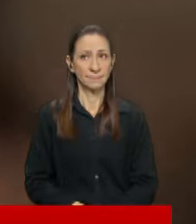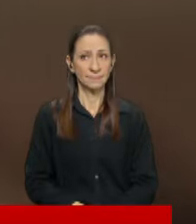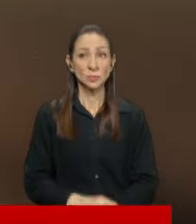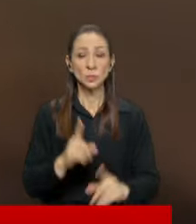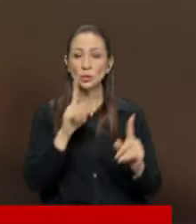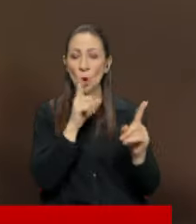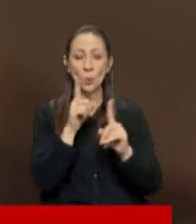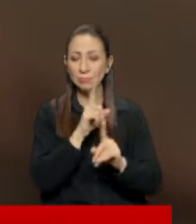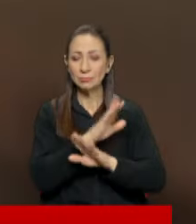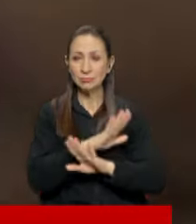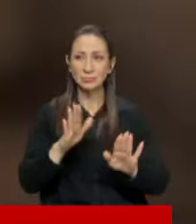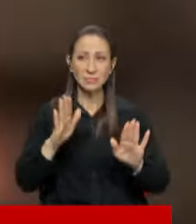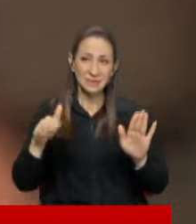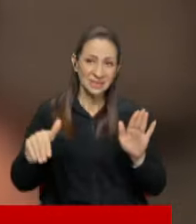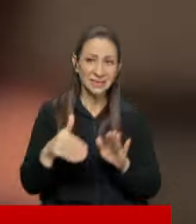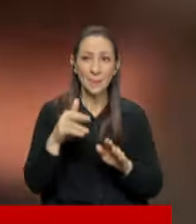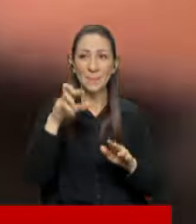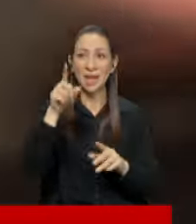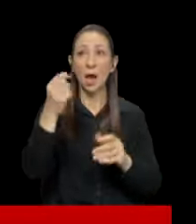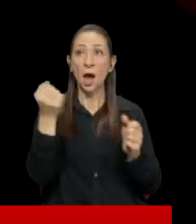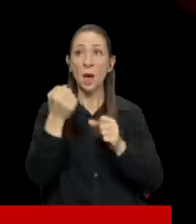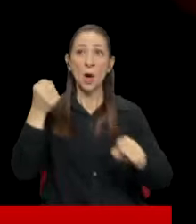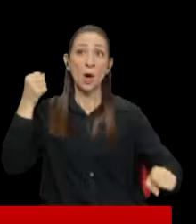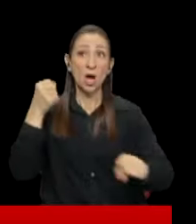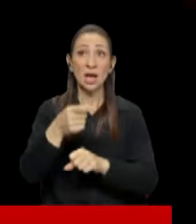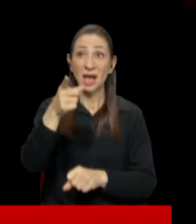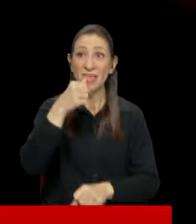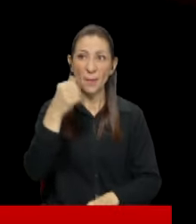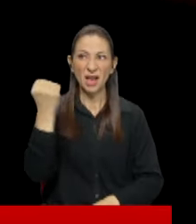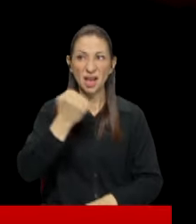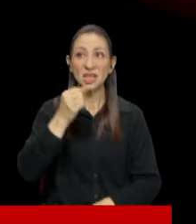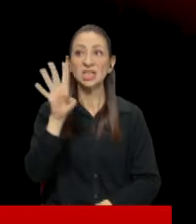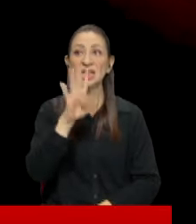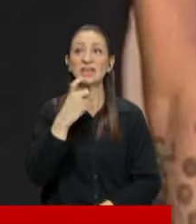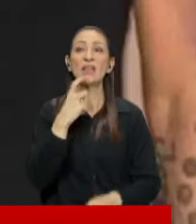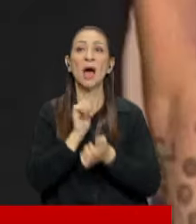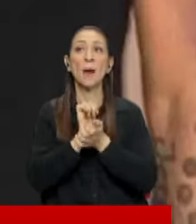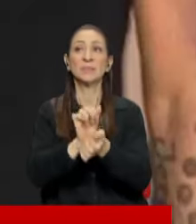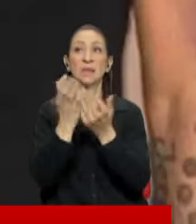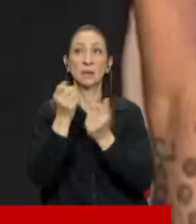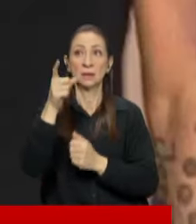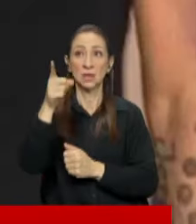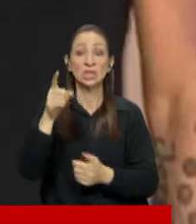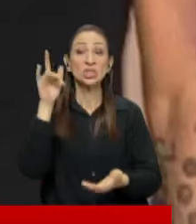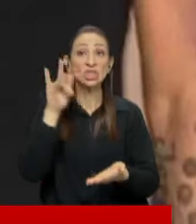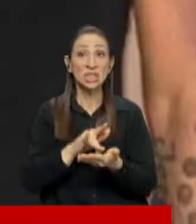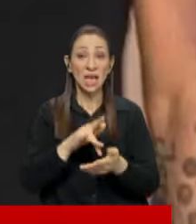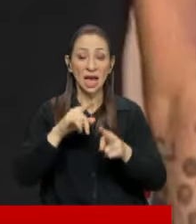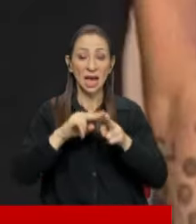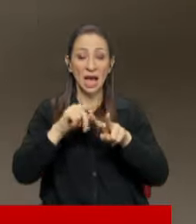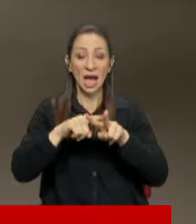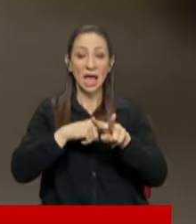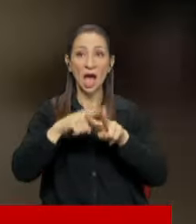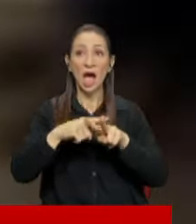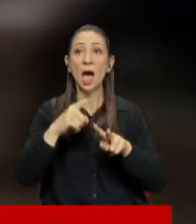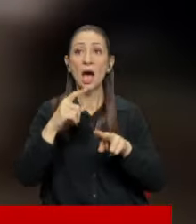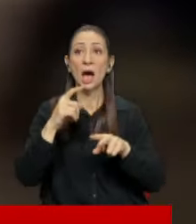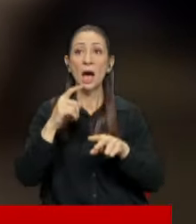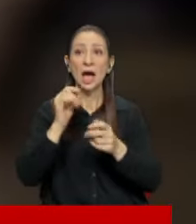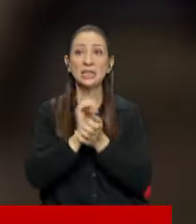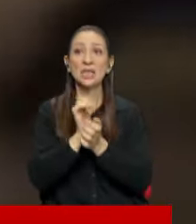Doğum günü kutlamasından dönen Pelin Kaya'yı aracıyla öldüren katil 40 yıl hapis cezası aldı. Ceza Kaya ailesini memnun